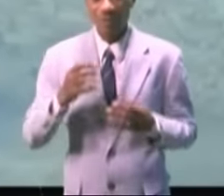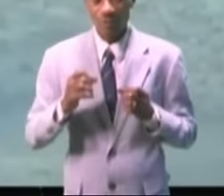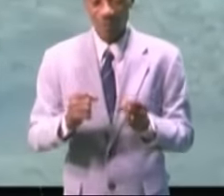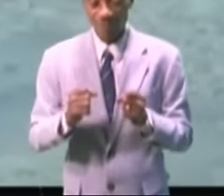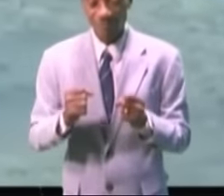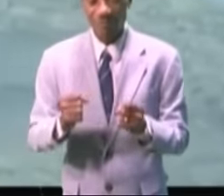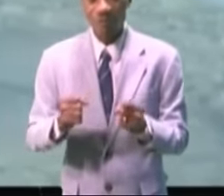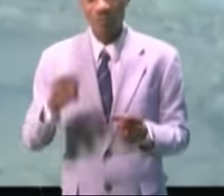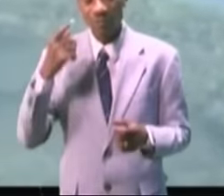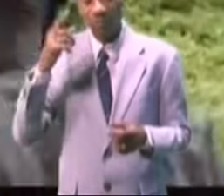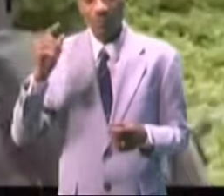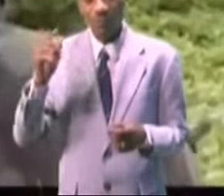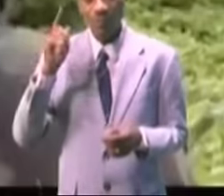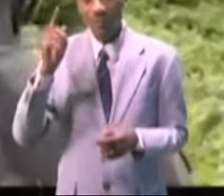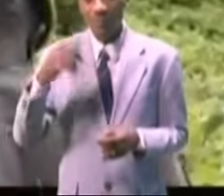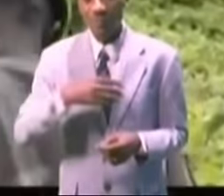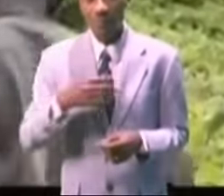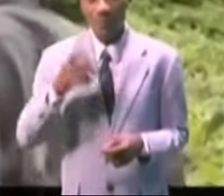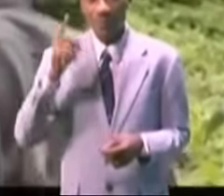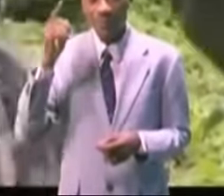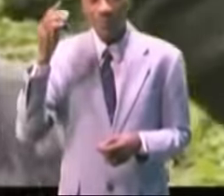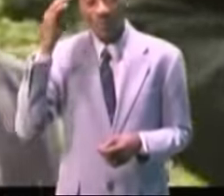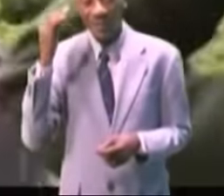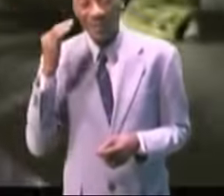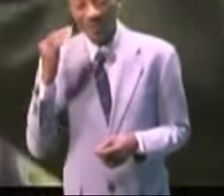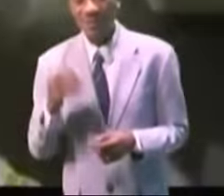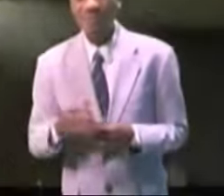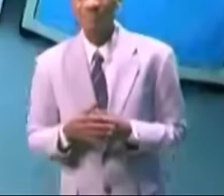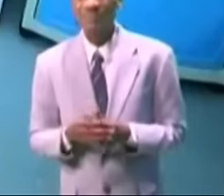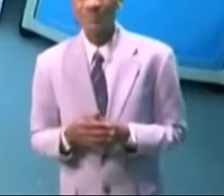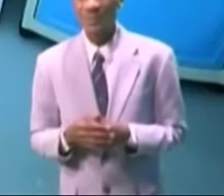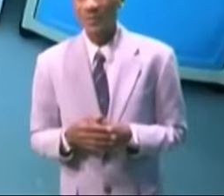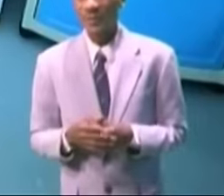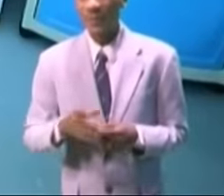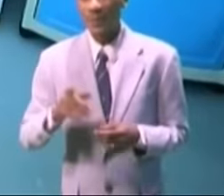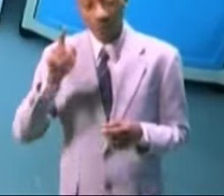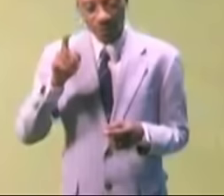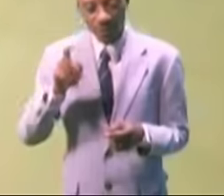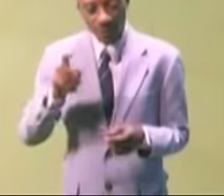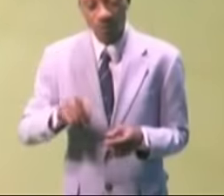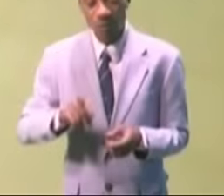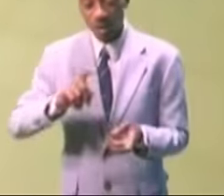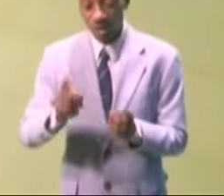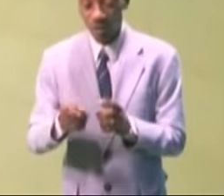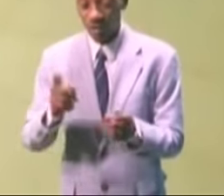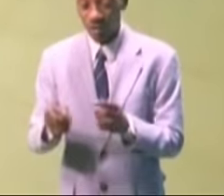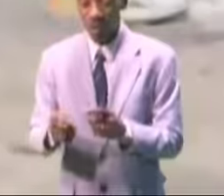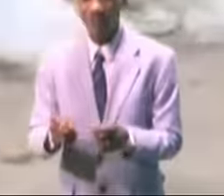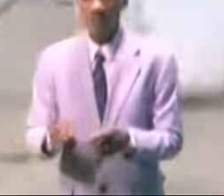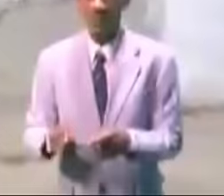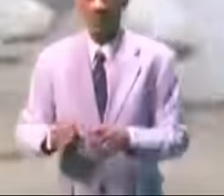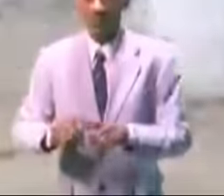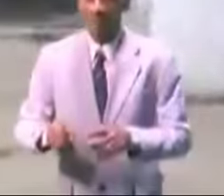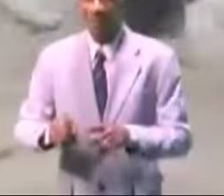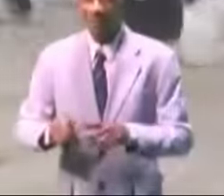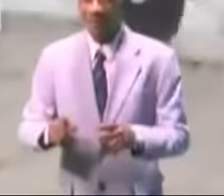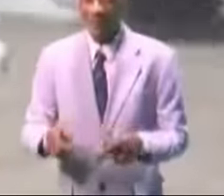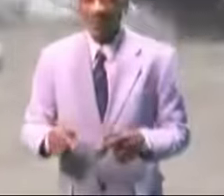en insistant sur la part réservée à d'autres secteurs vitaux de la nation tels que la santé et